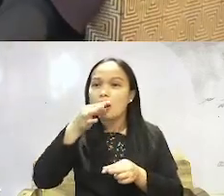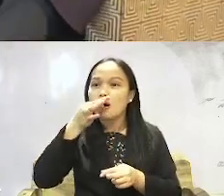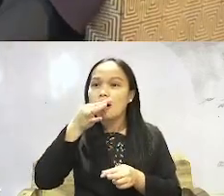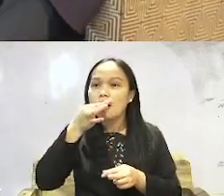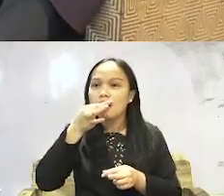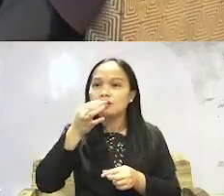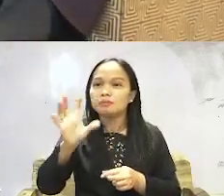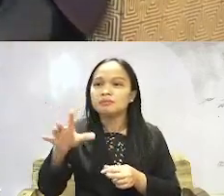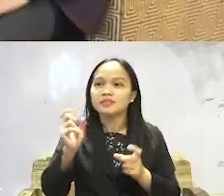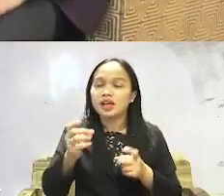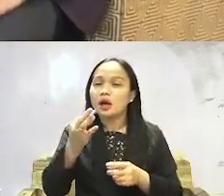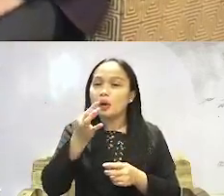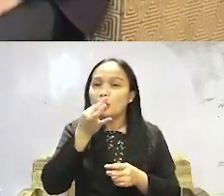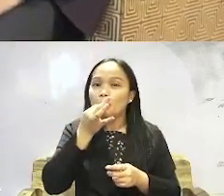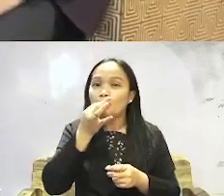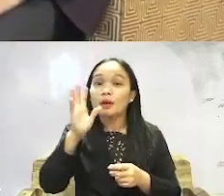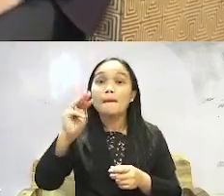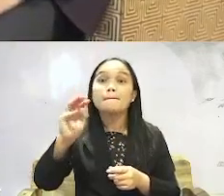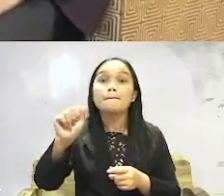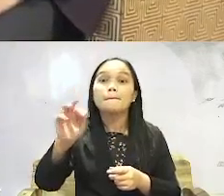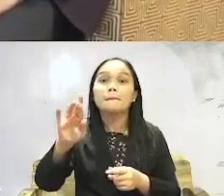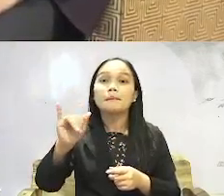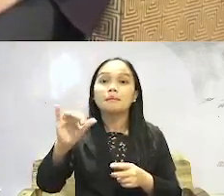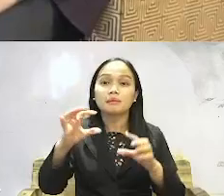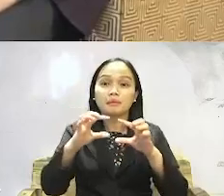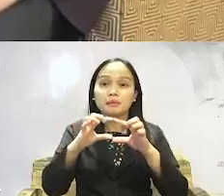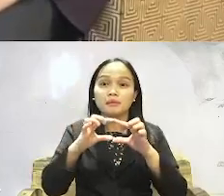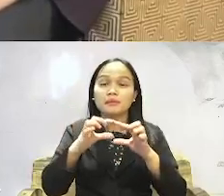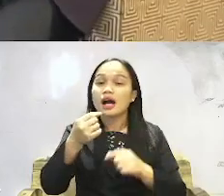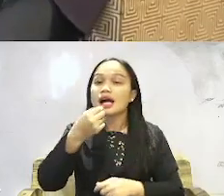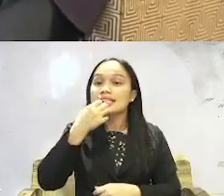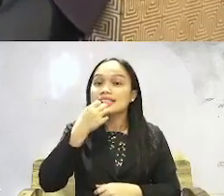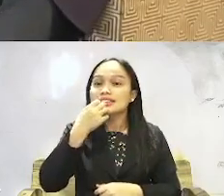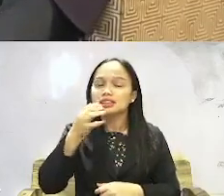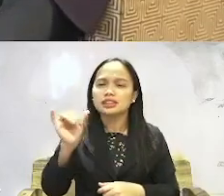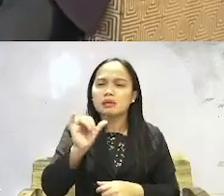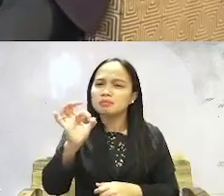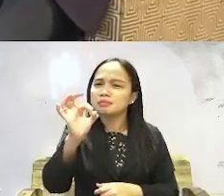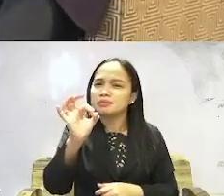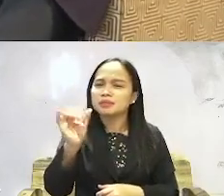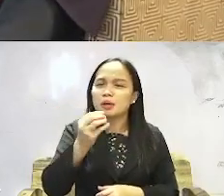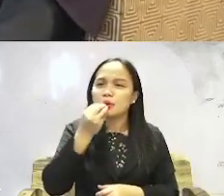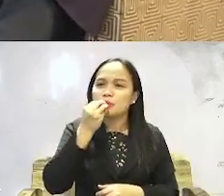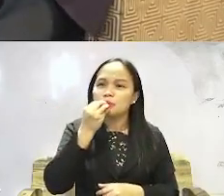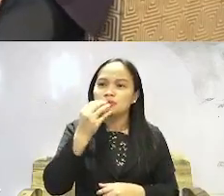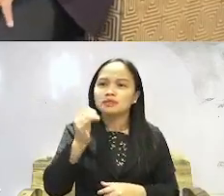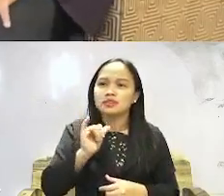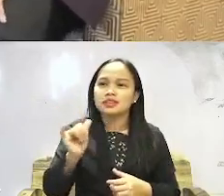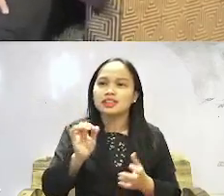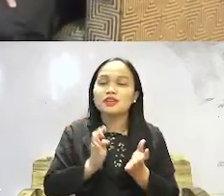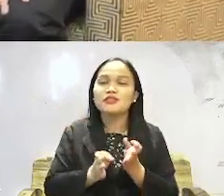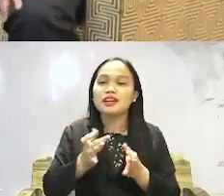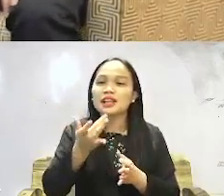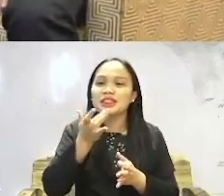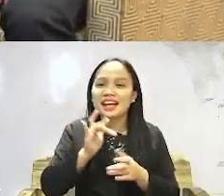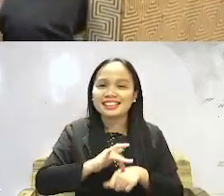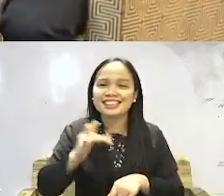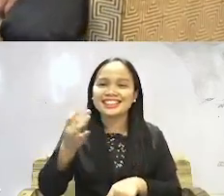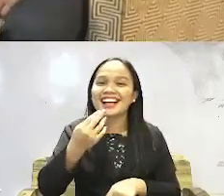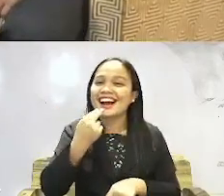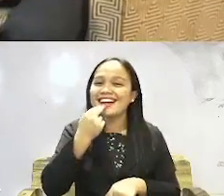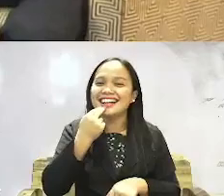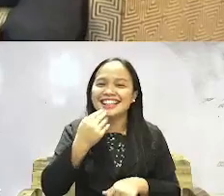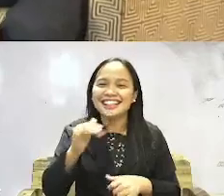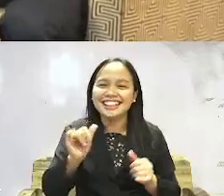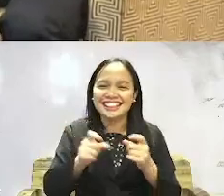pa lang sa dila mo, tunaw na. Oo, hindi ko maalim. Parang ostya yun eh. Oo, pag dumikit sa ngalang-ngalang mo yun, makasalanan ka eh.